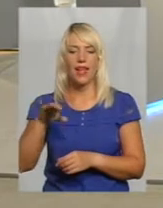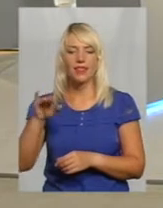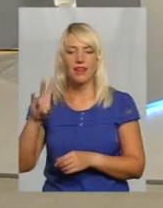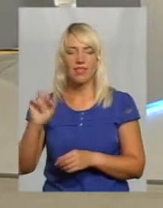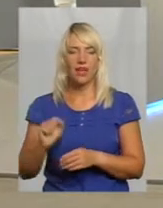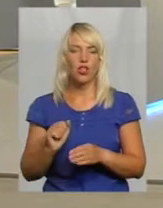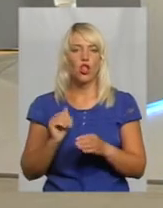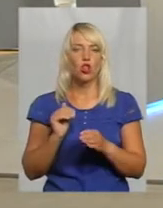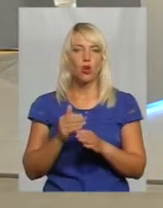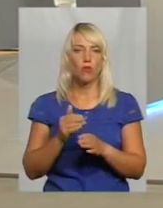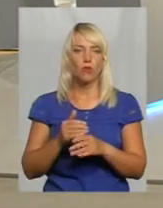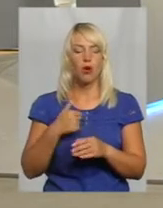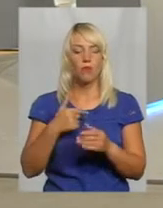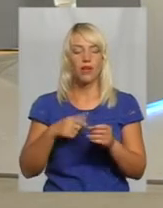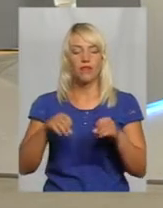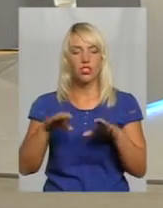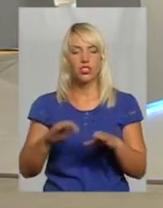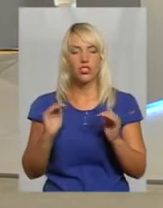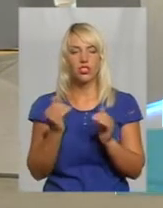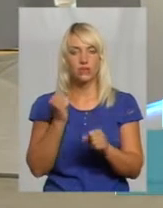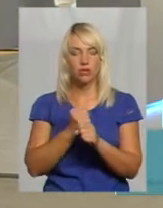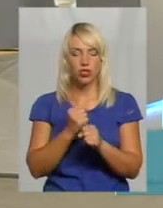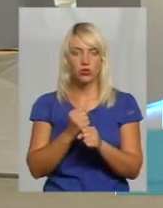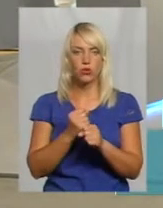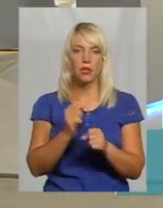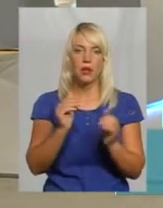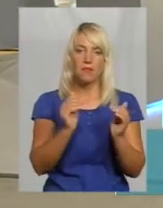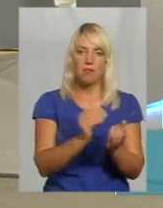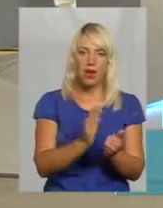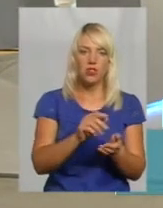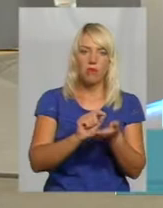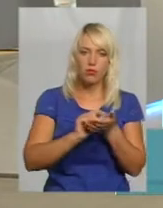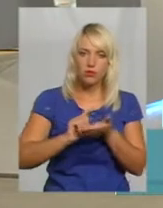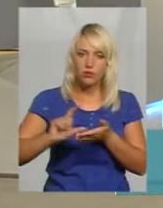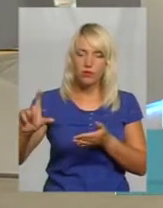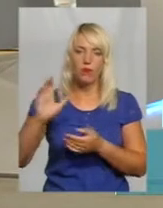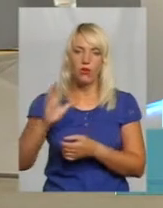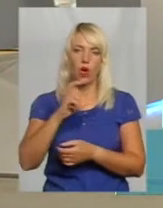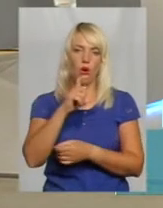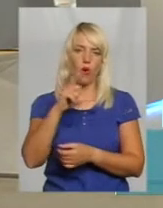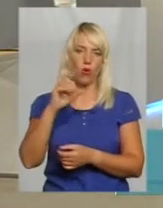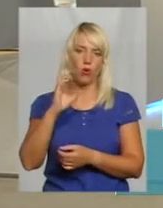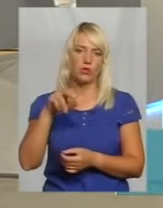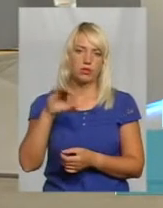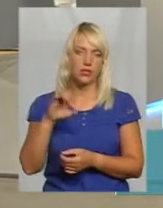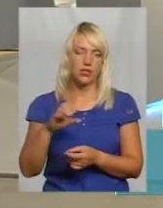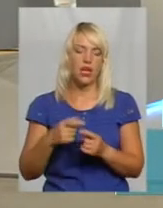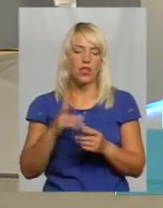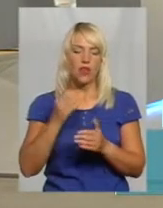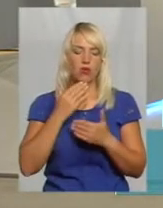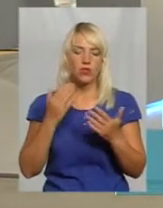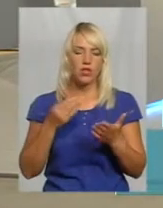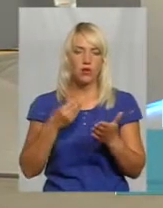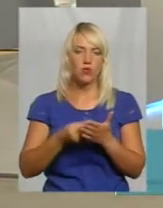від меншого. Спочатку створили виїзну бригаду, а вже потім буде створений хоспіс. На останній бюджетній